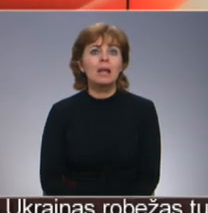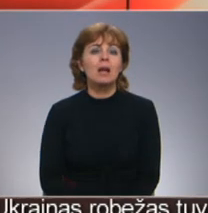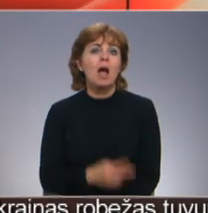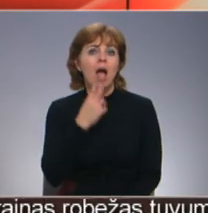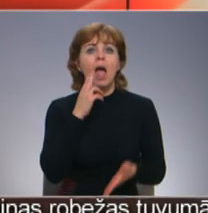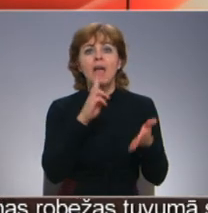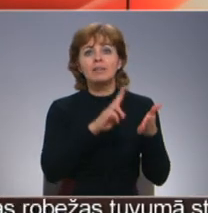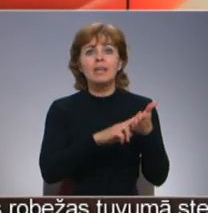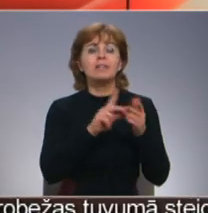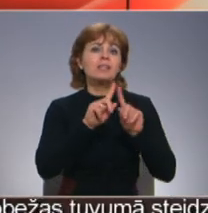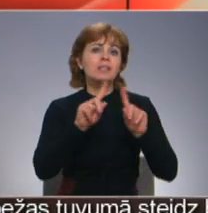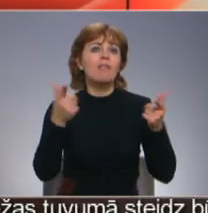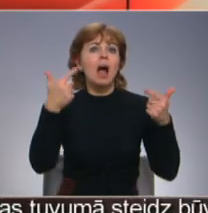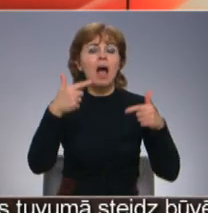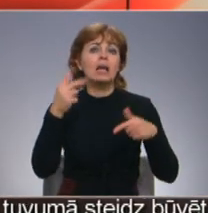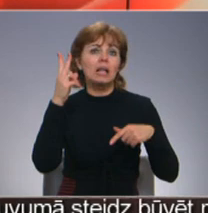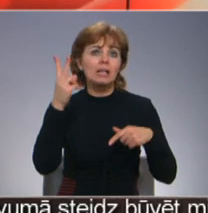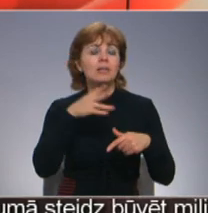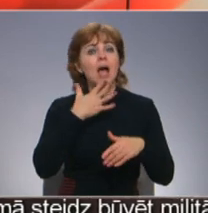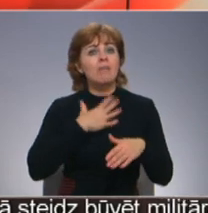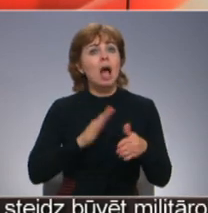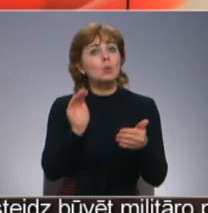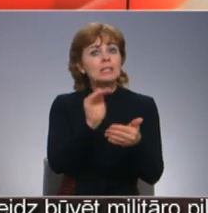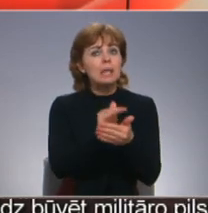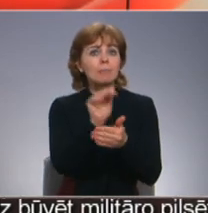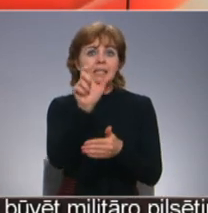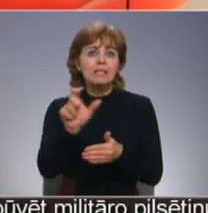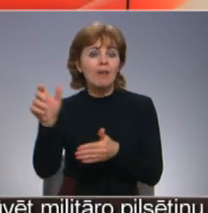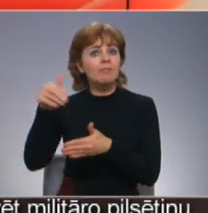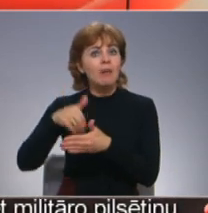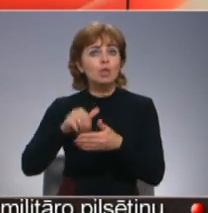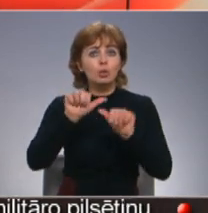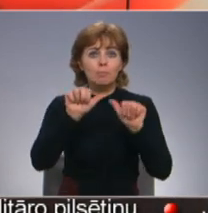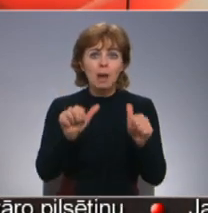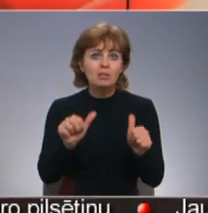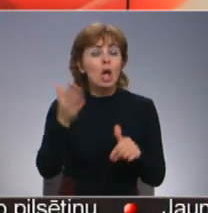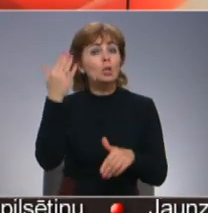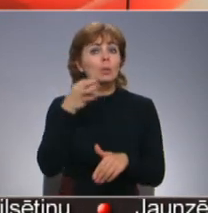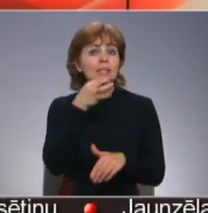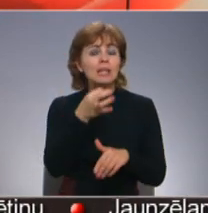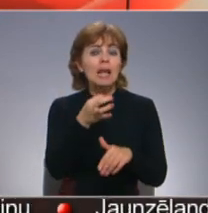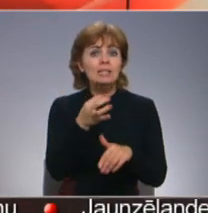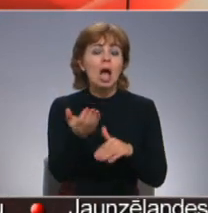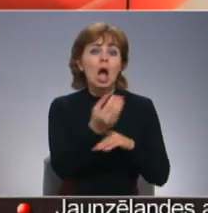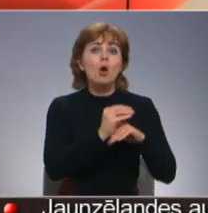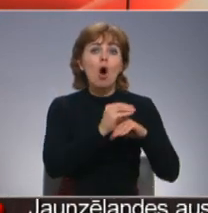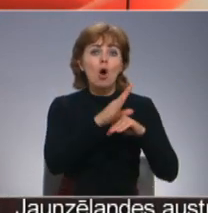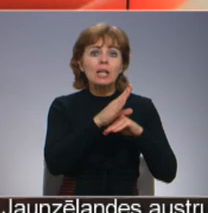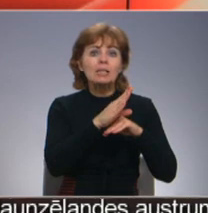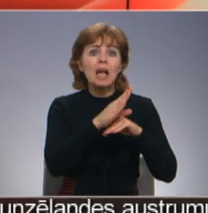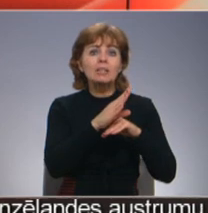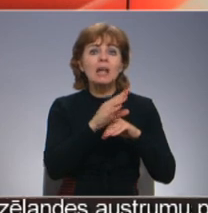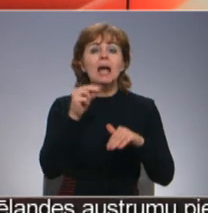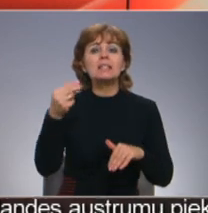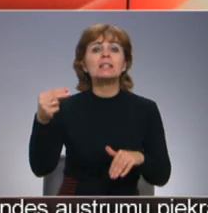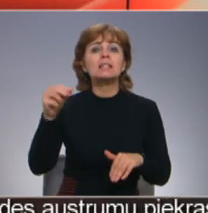Etiķetes ir savdabīga laika liecība, un es vēlos iepazīstināt cilvēkus ar tās vēsturi un mākslu. Tās savulaik teicis kolekcionārs Auseklis Jānis Zālītis,